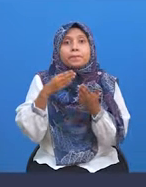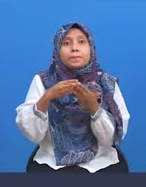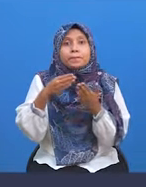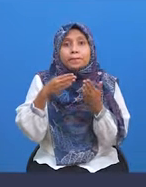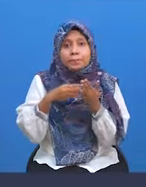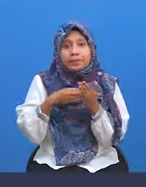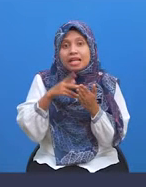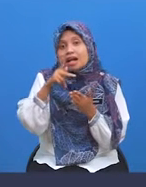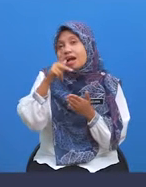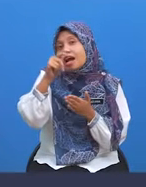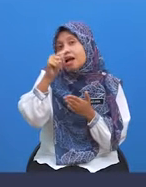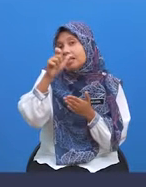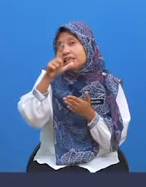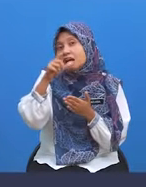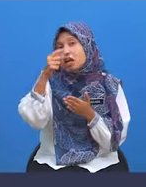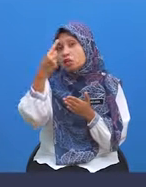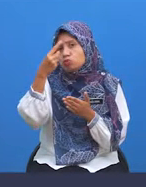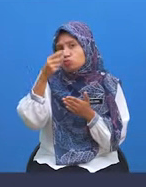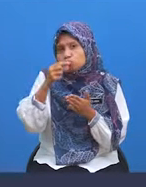kita.